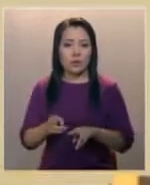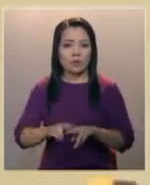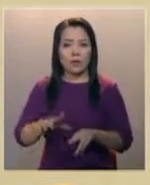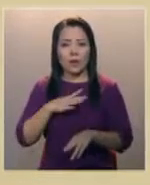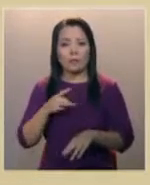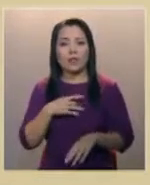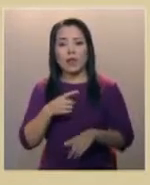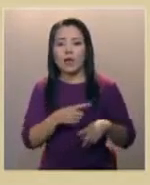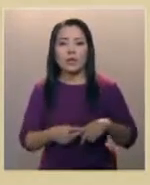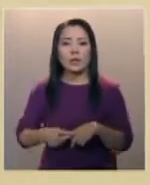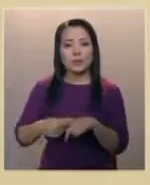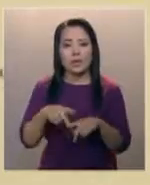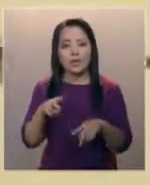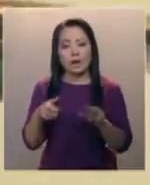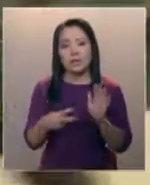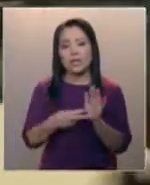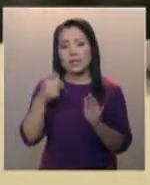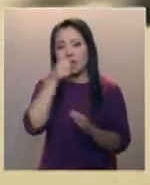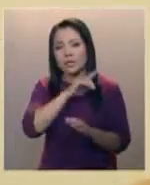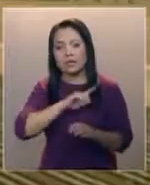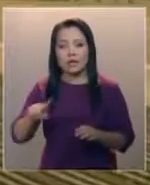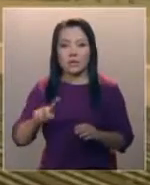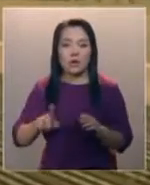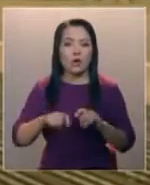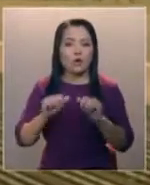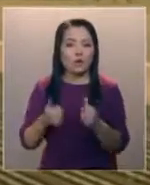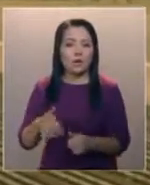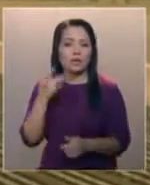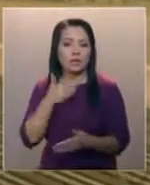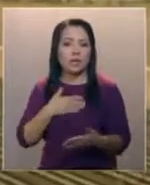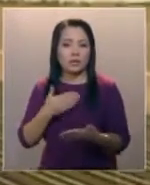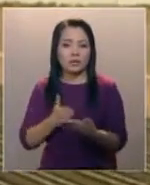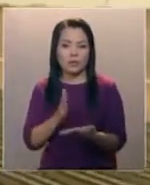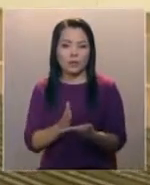сынақ Белоруссияда 2007 жылдан бері ұйымдастырылып келеді.